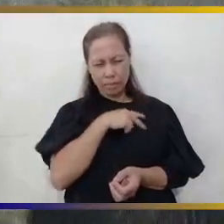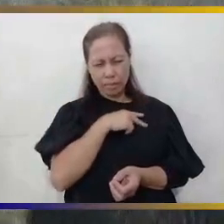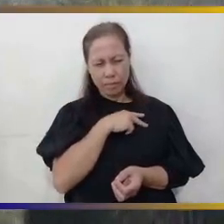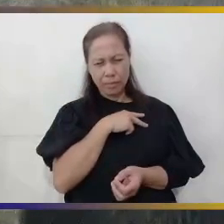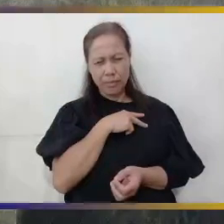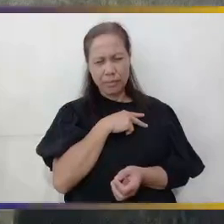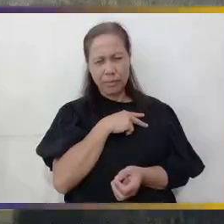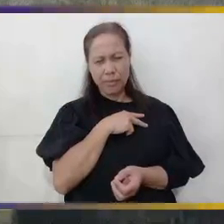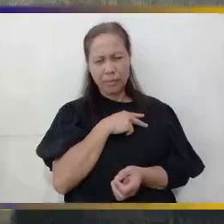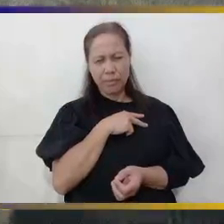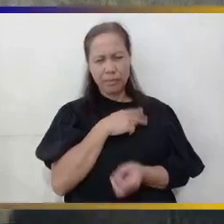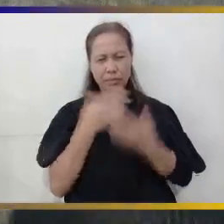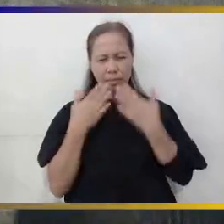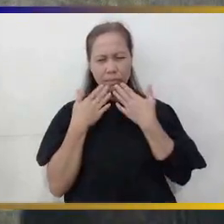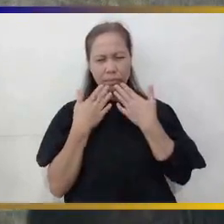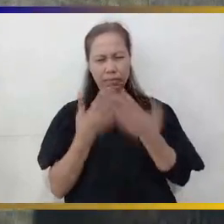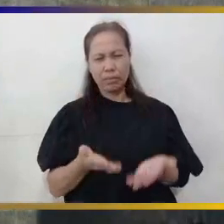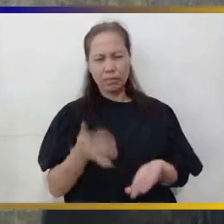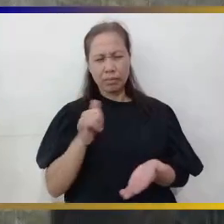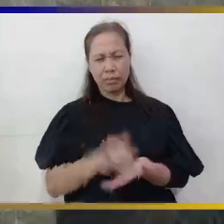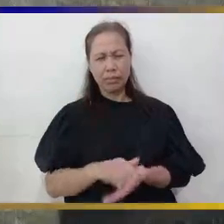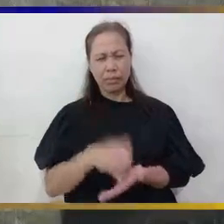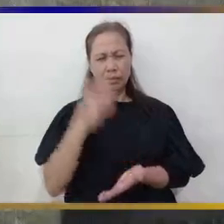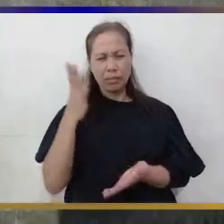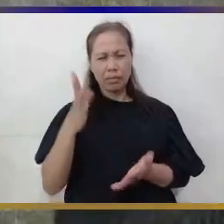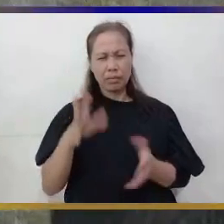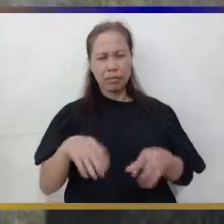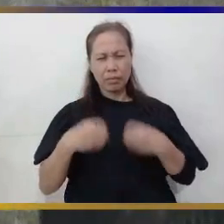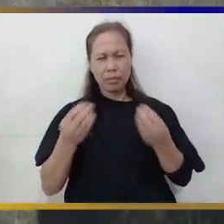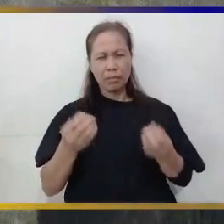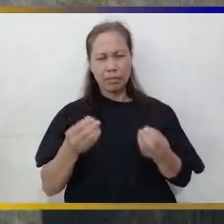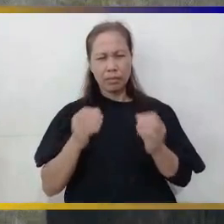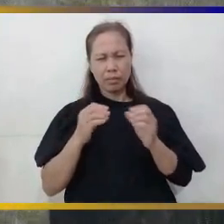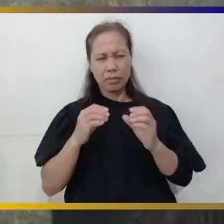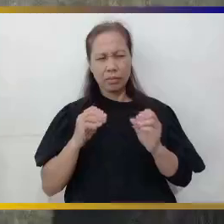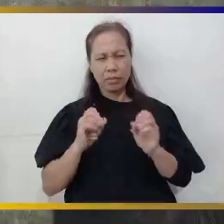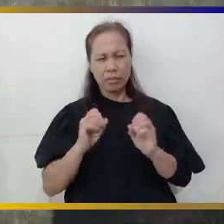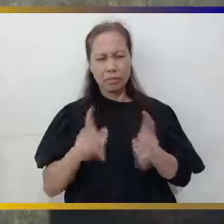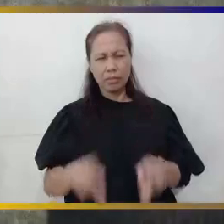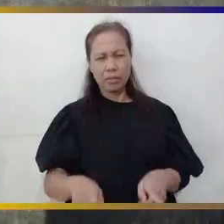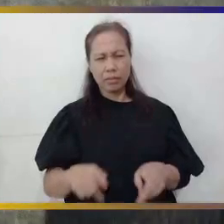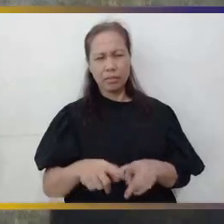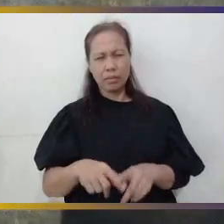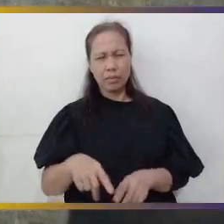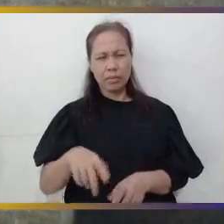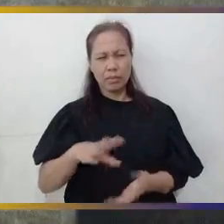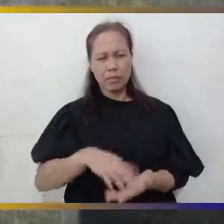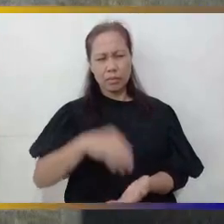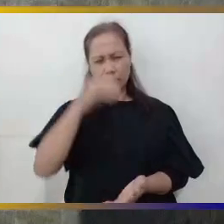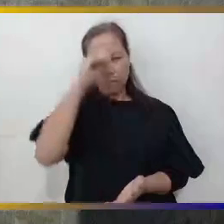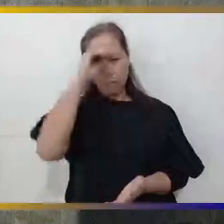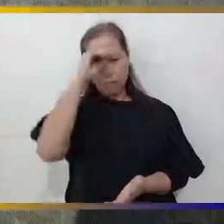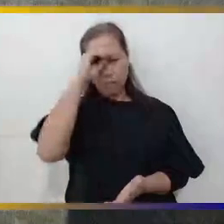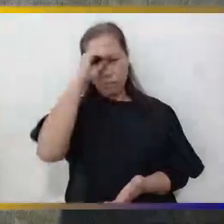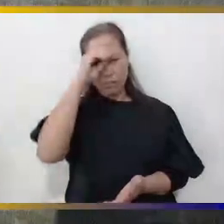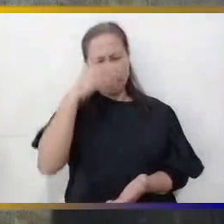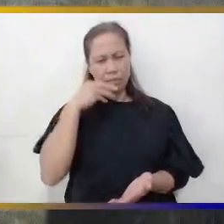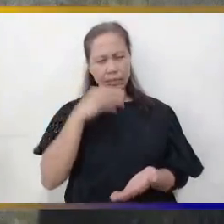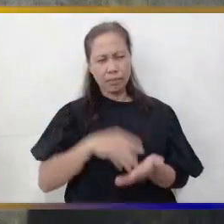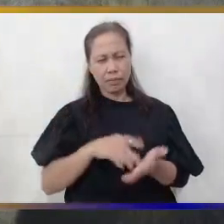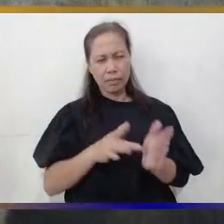please Salamat na kami binigay ng pribilehiyo na makapakinig ng ganitong mensahe sa pangalan po ni Hesus aming